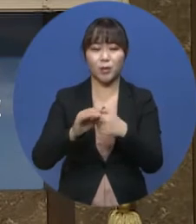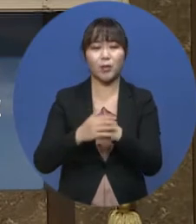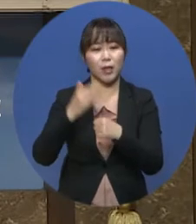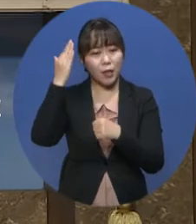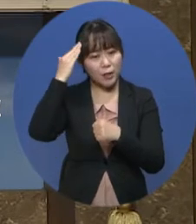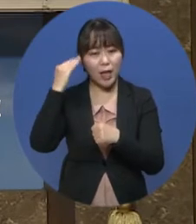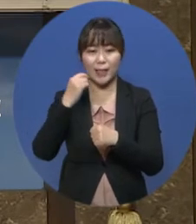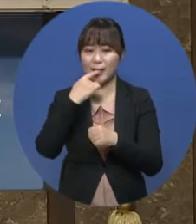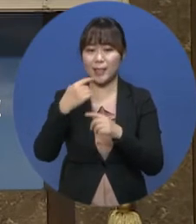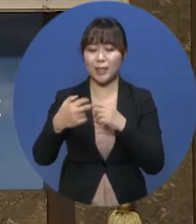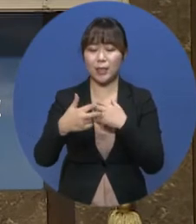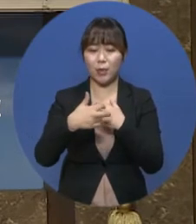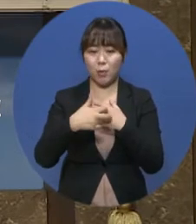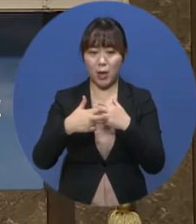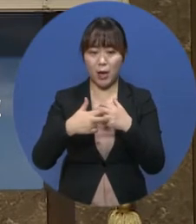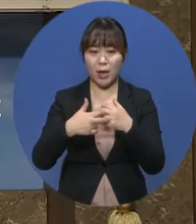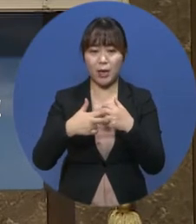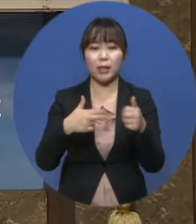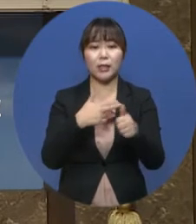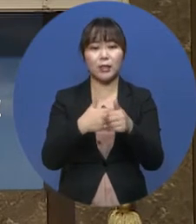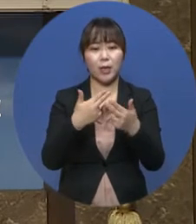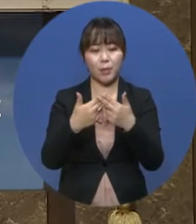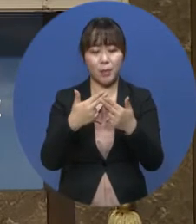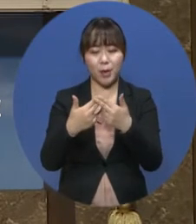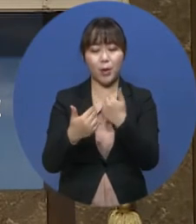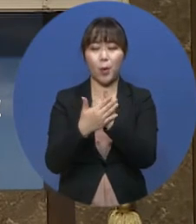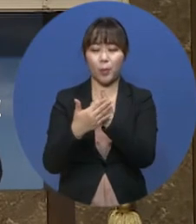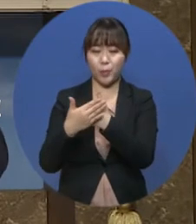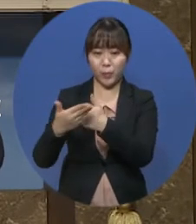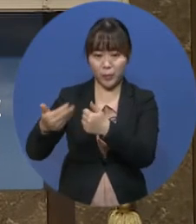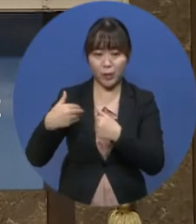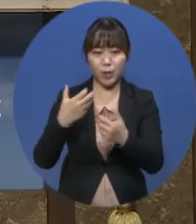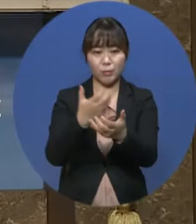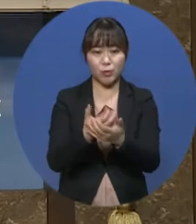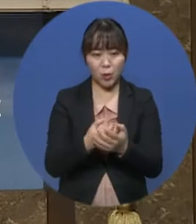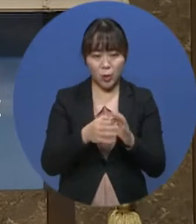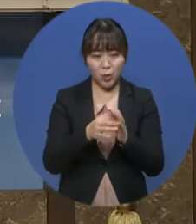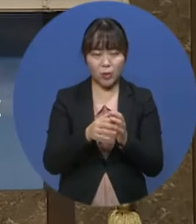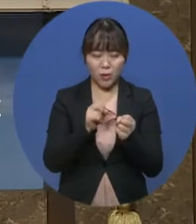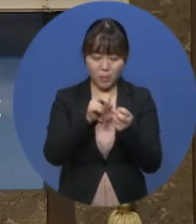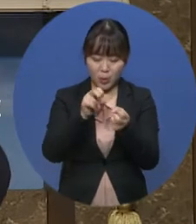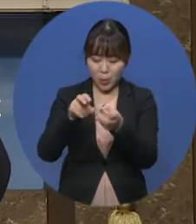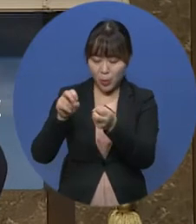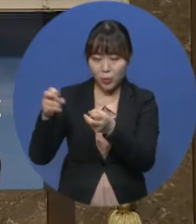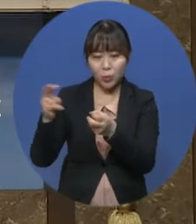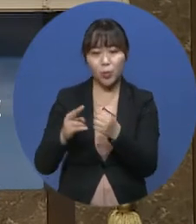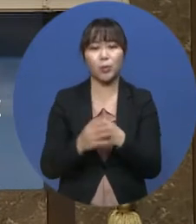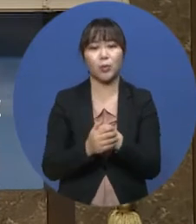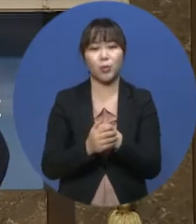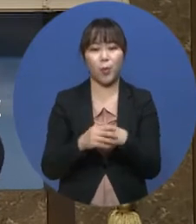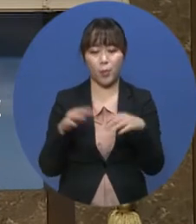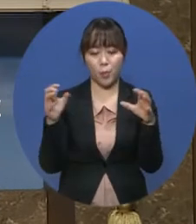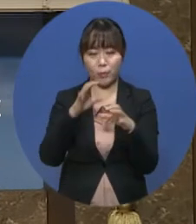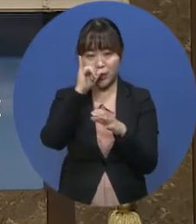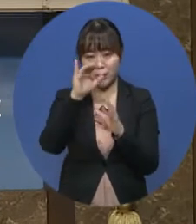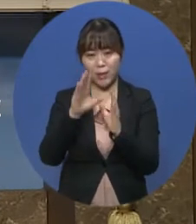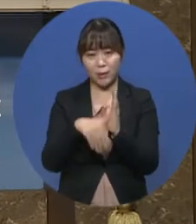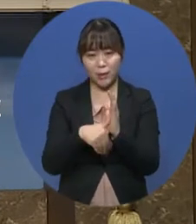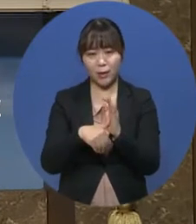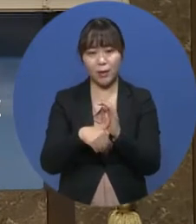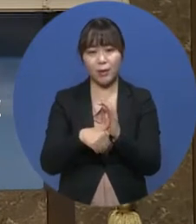대한치과의사협회 에서부터 행적을 구해서 4 우리가 문서를 통해서도 보내고 5 또 모임이 있을 때마다